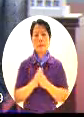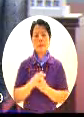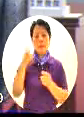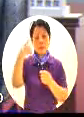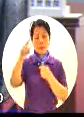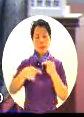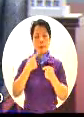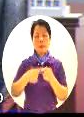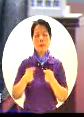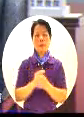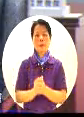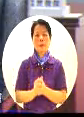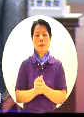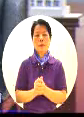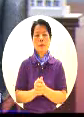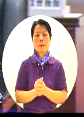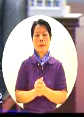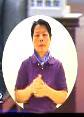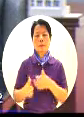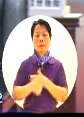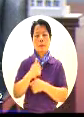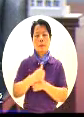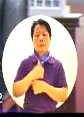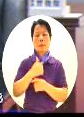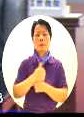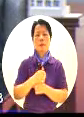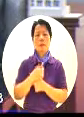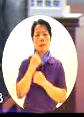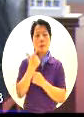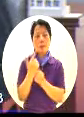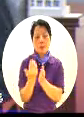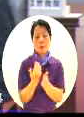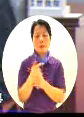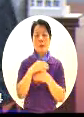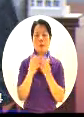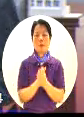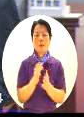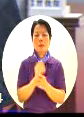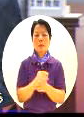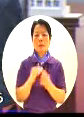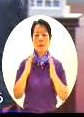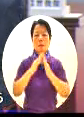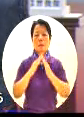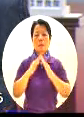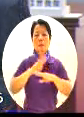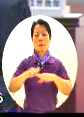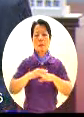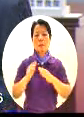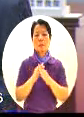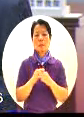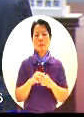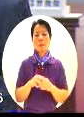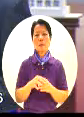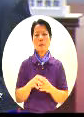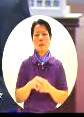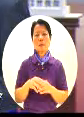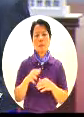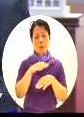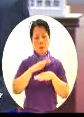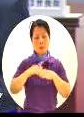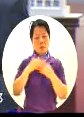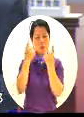明年下半年哈，整个咱的房地产应该会 大幅度的下